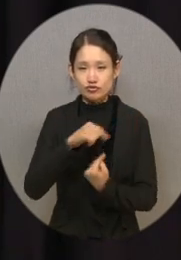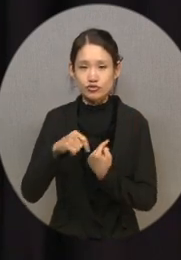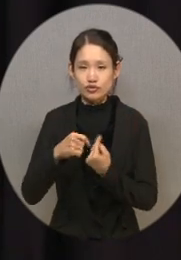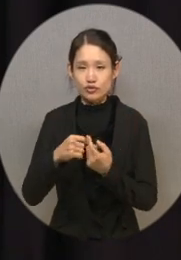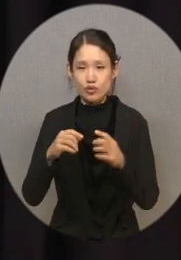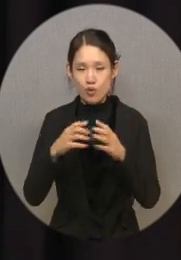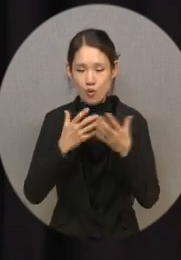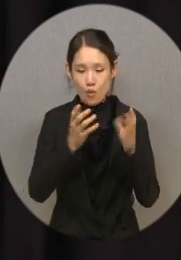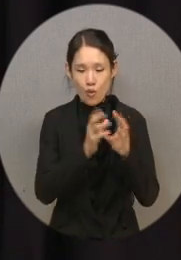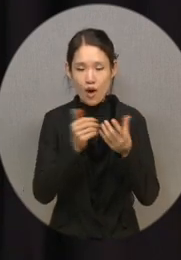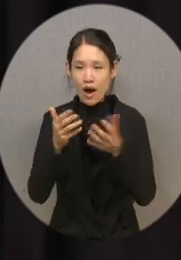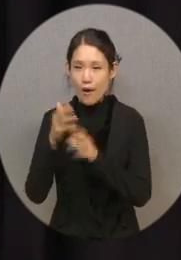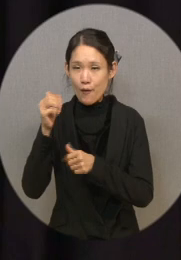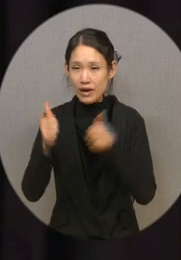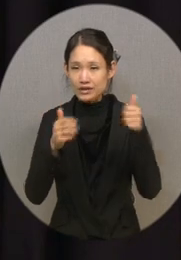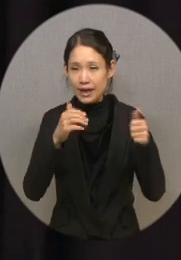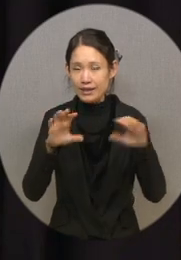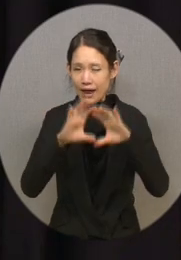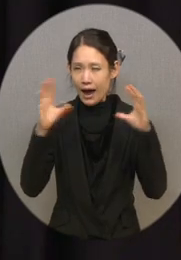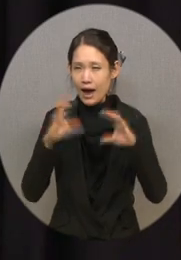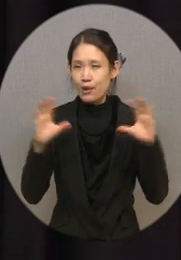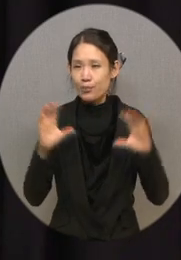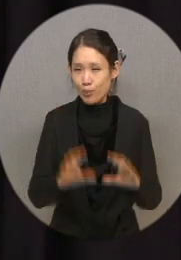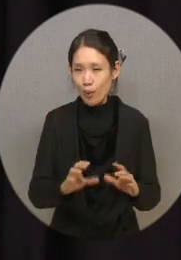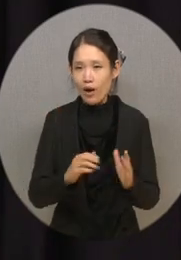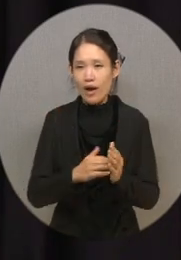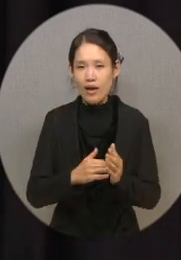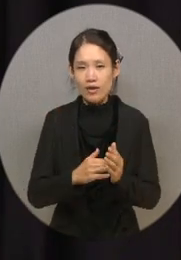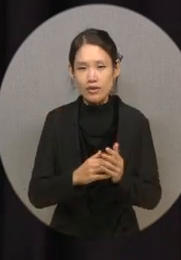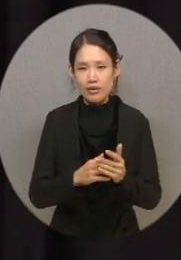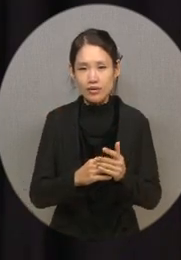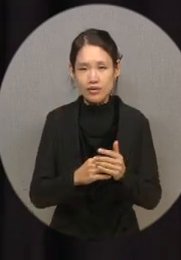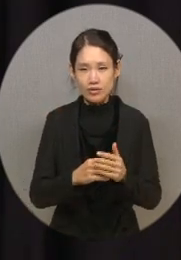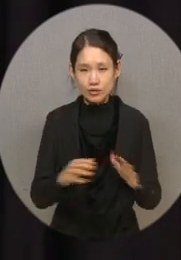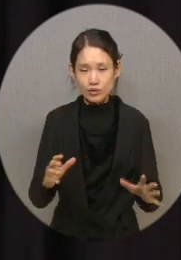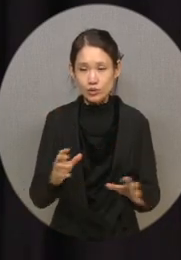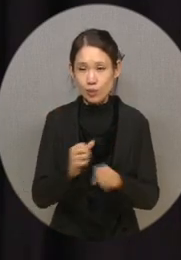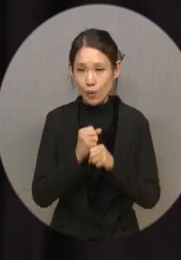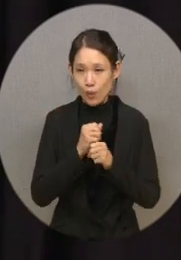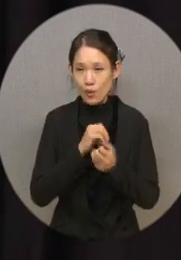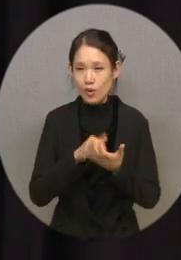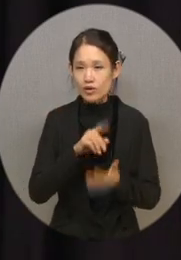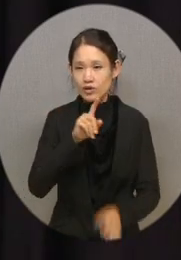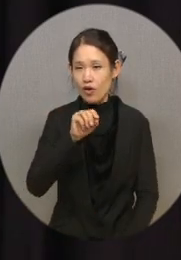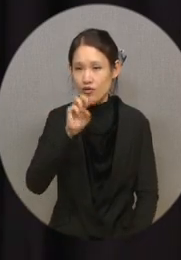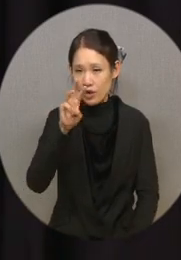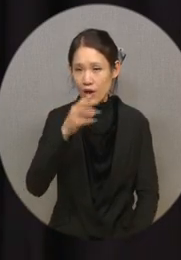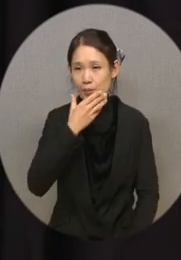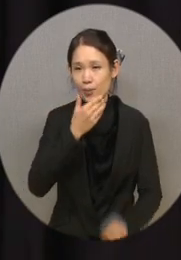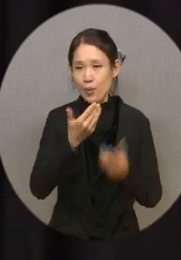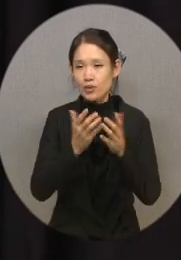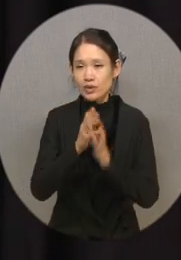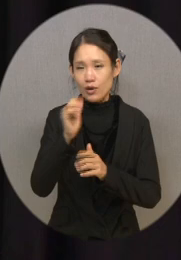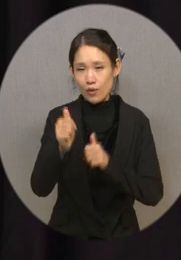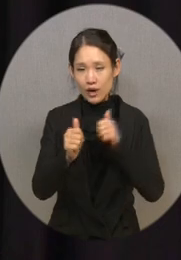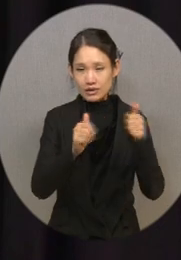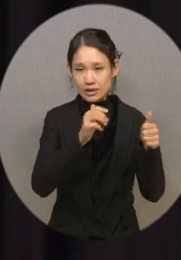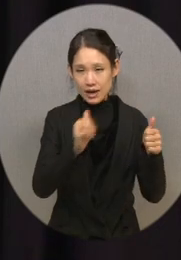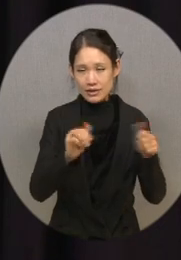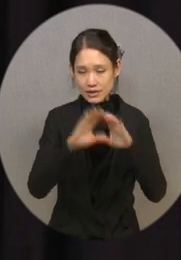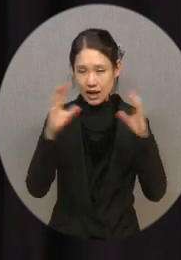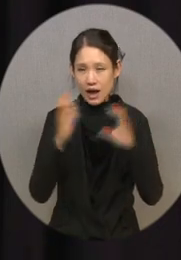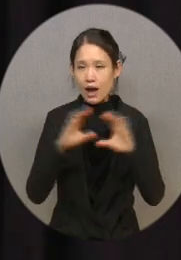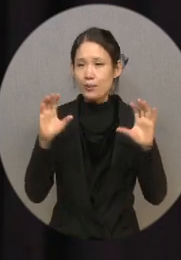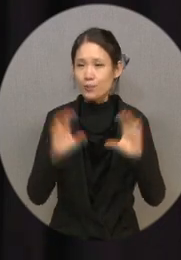관장들을 다 모았습니다. 그래서 네. 11개 대학에서 13개 복지관 관장들이 모였어요. 전국에. 네. 그래가지고